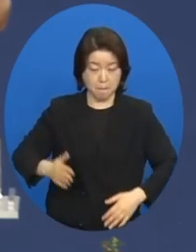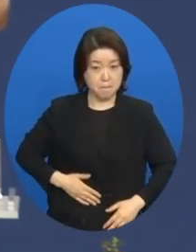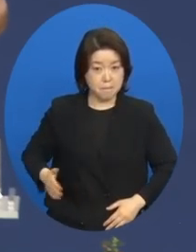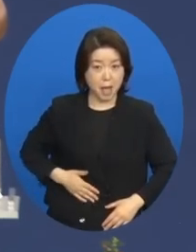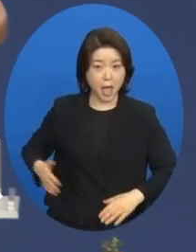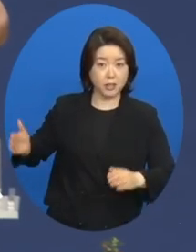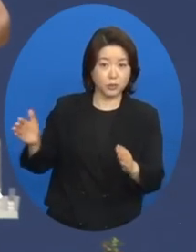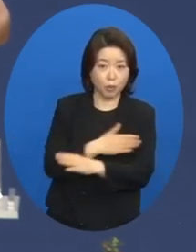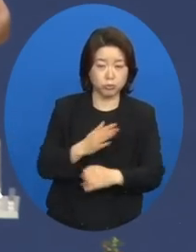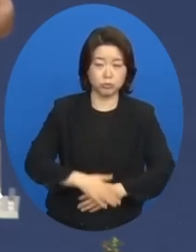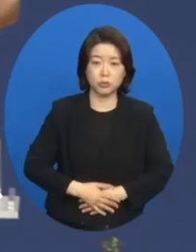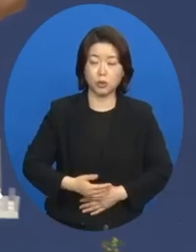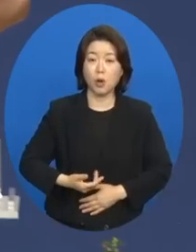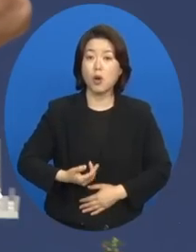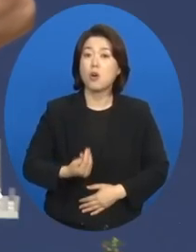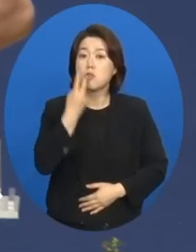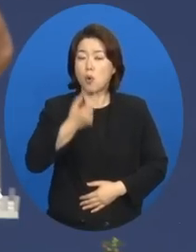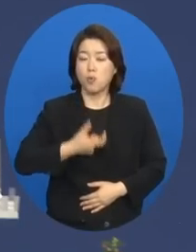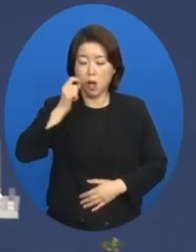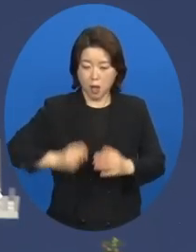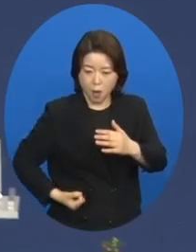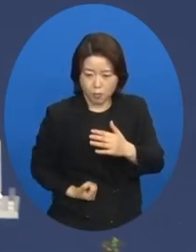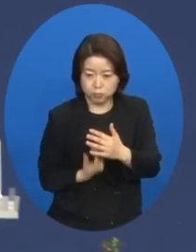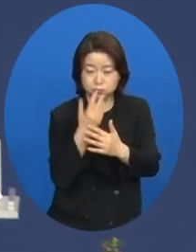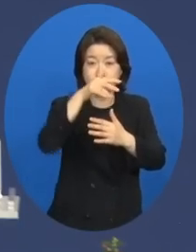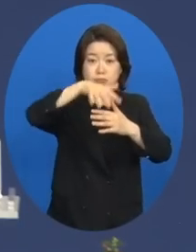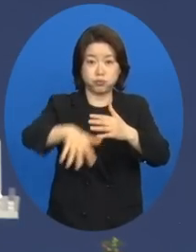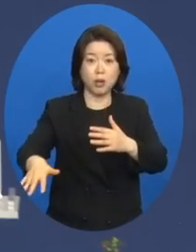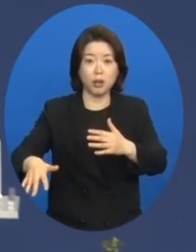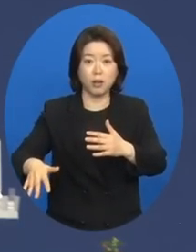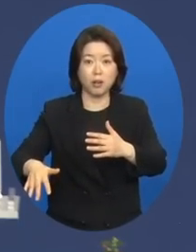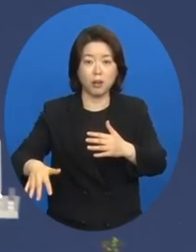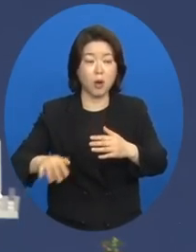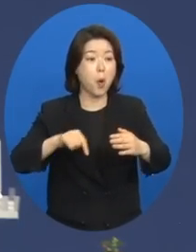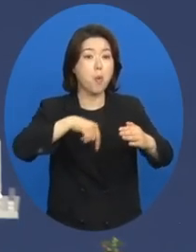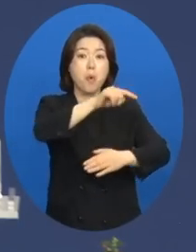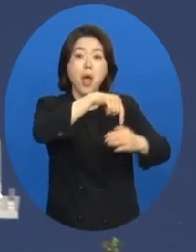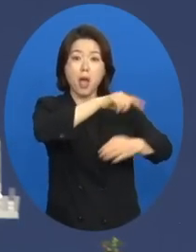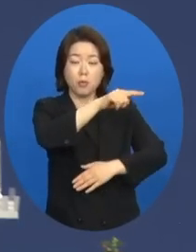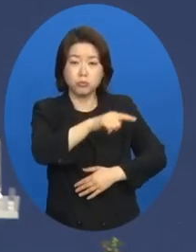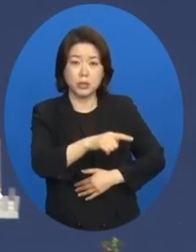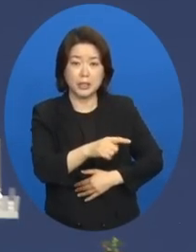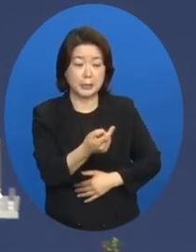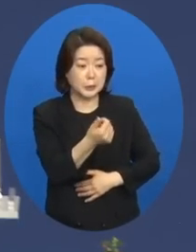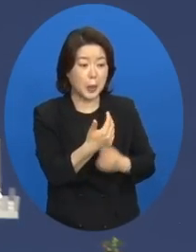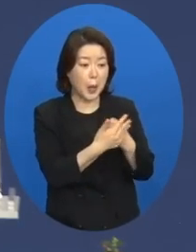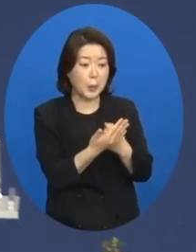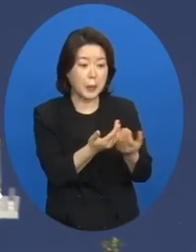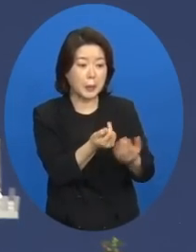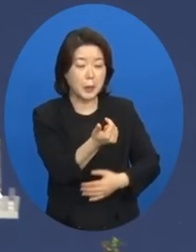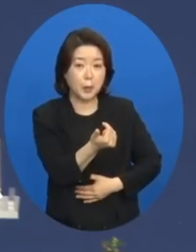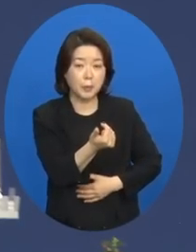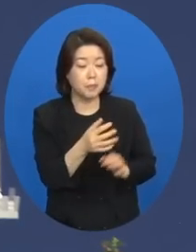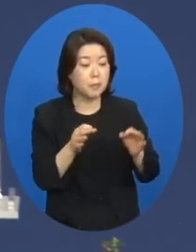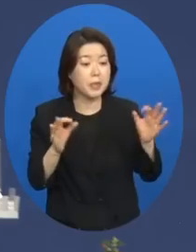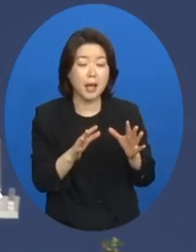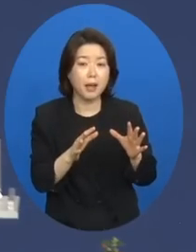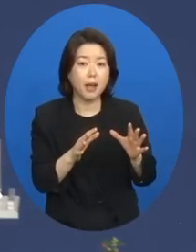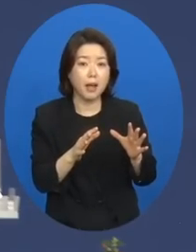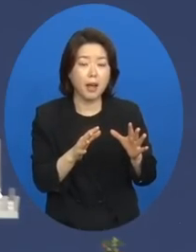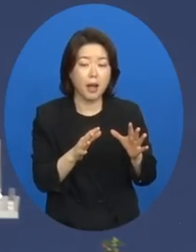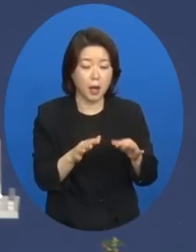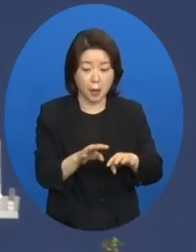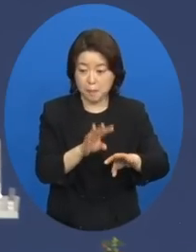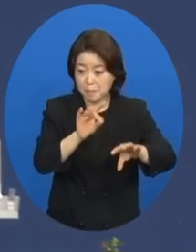배에서부터 생수강이 터져 나오리라. 쉽게 말하면 외부에 조금 은혜를 찔끔 받으면 잠깐 꼭